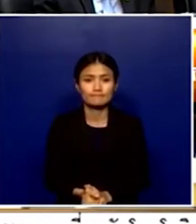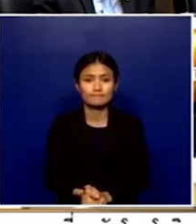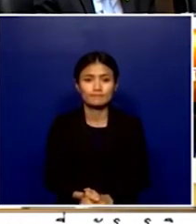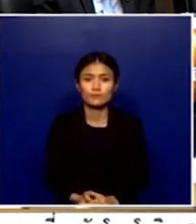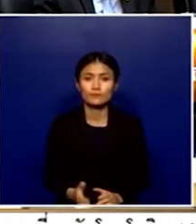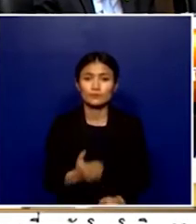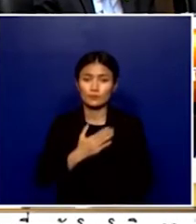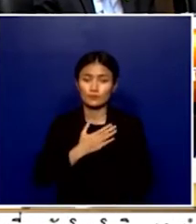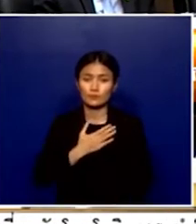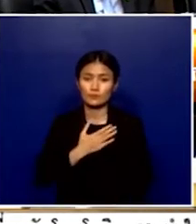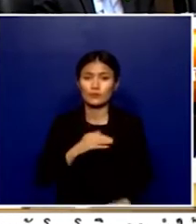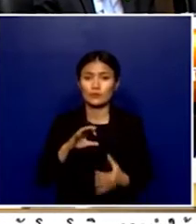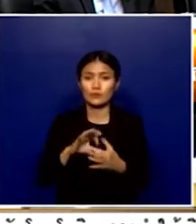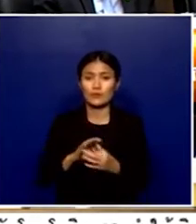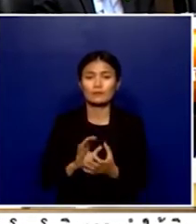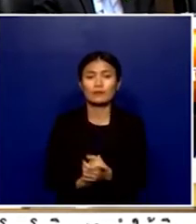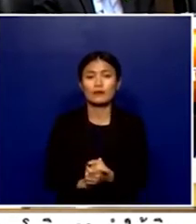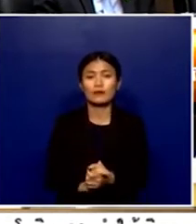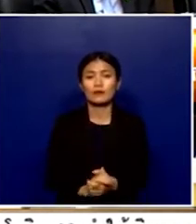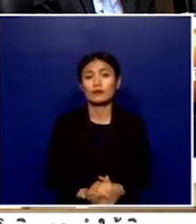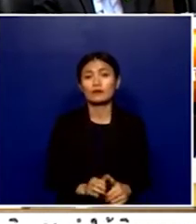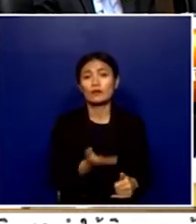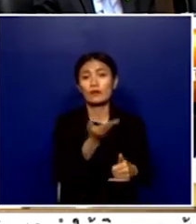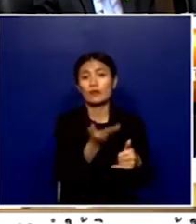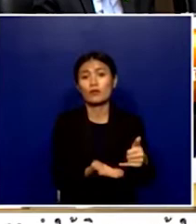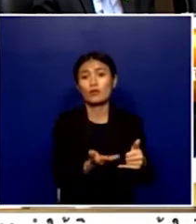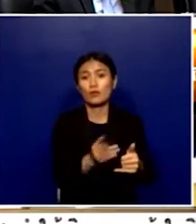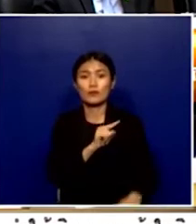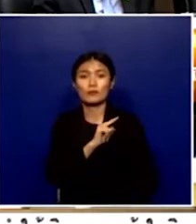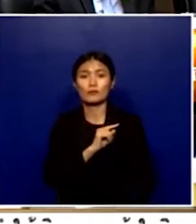เรื่องการทุจริต่หน้ที่ของท่านเพราะ